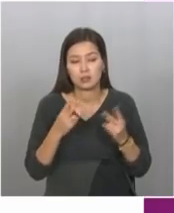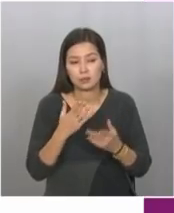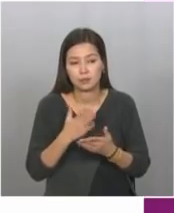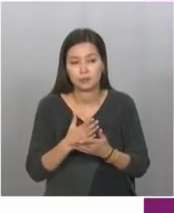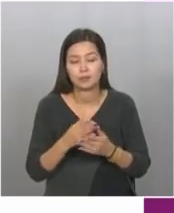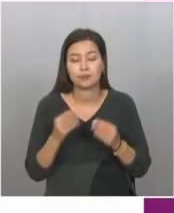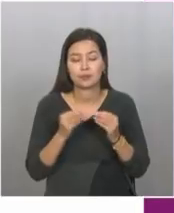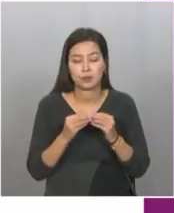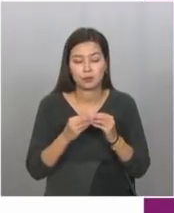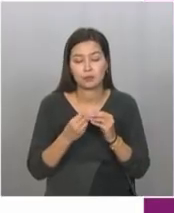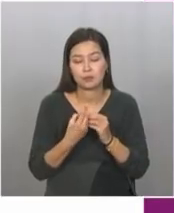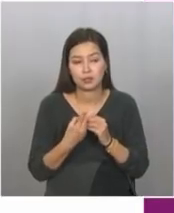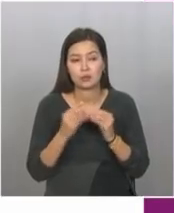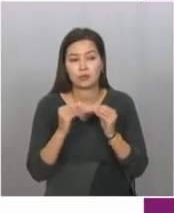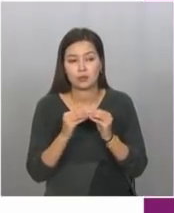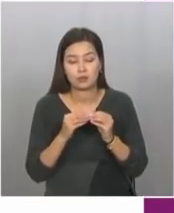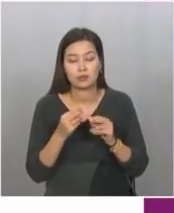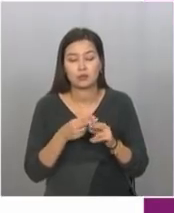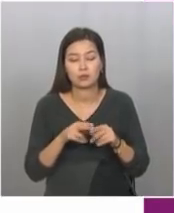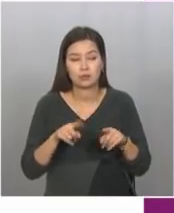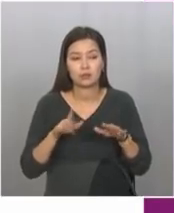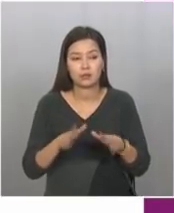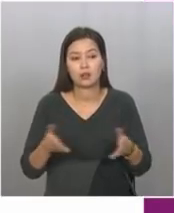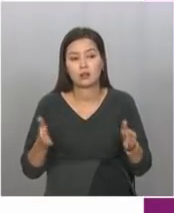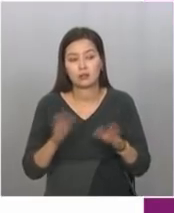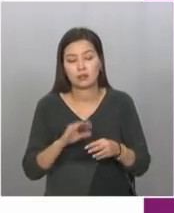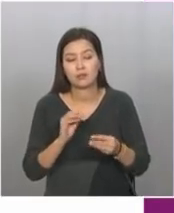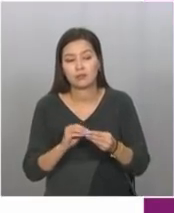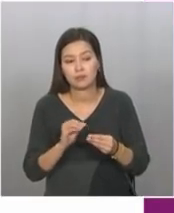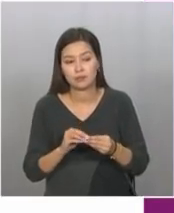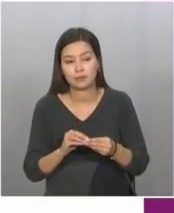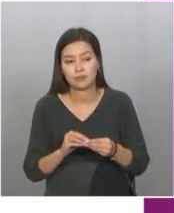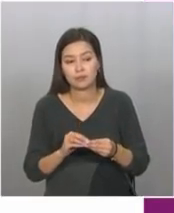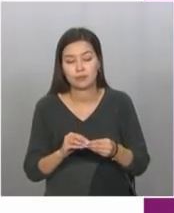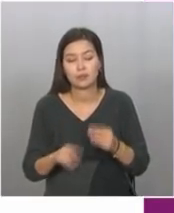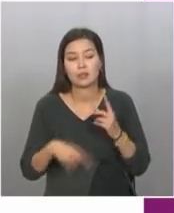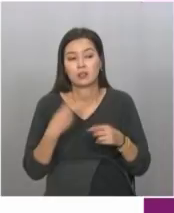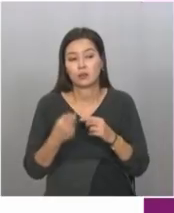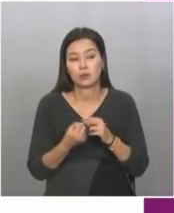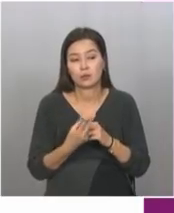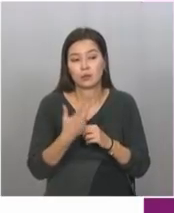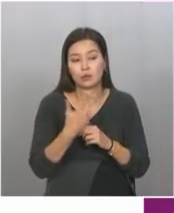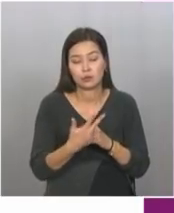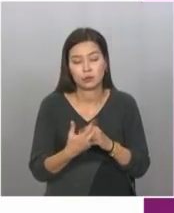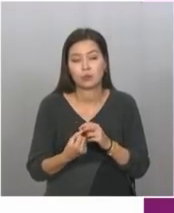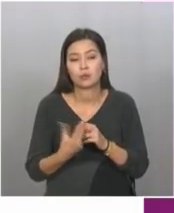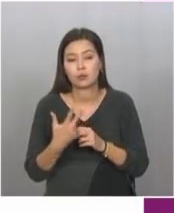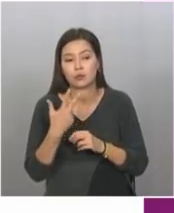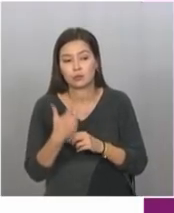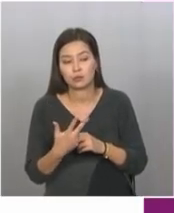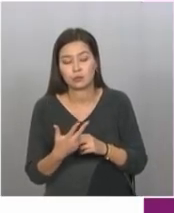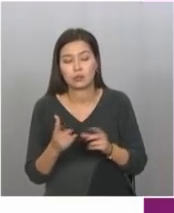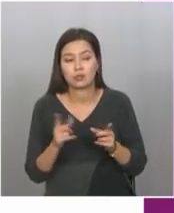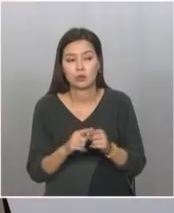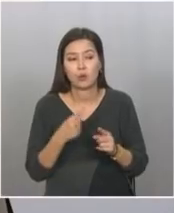10 қысқармайды, сондықтан осы күйінде қалады. Келесі, 12-ден 3 пен 12-ден